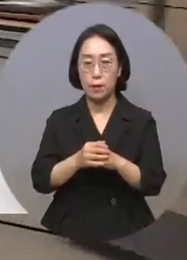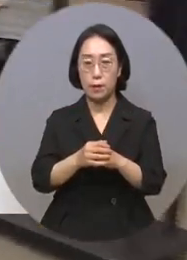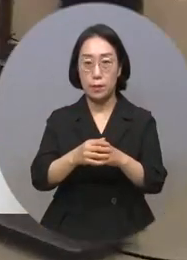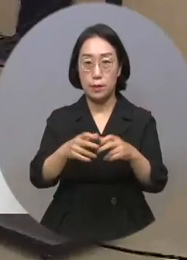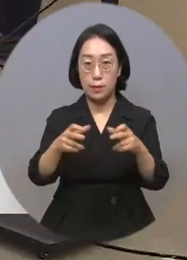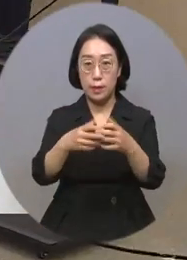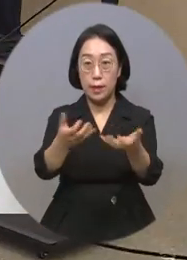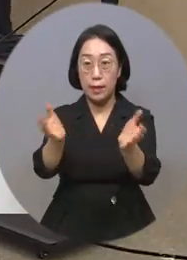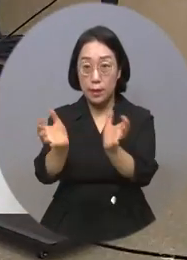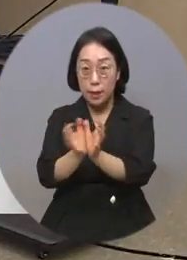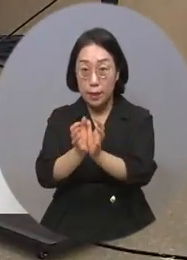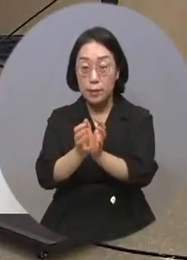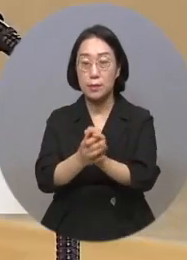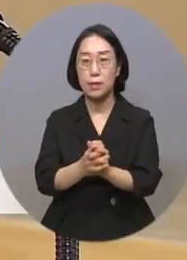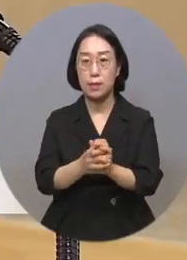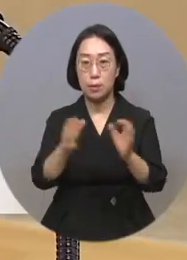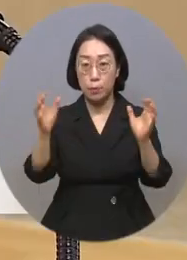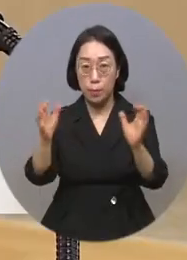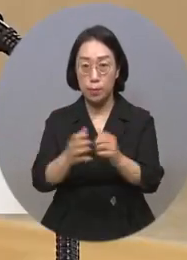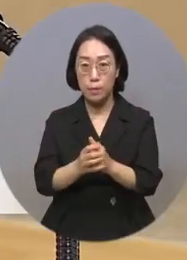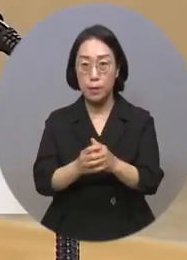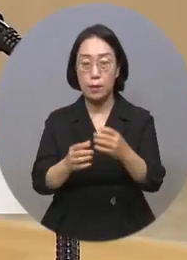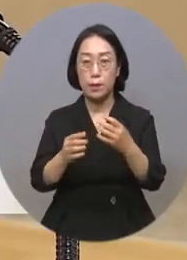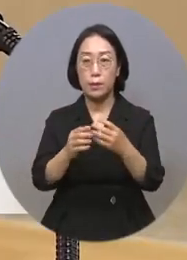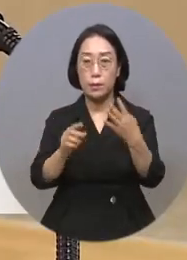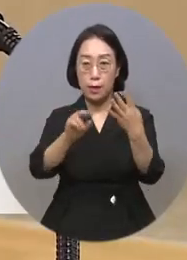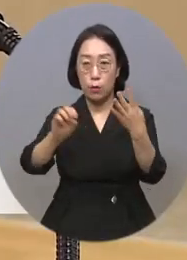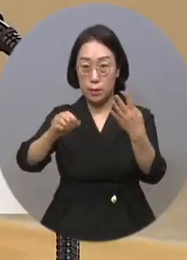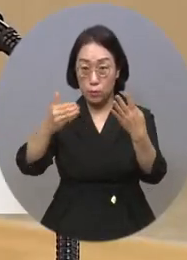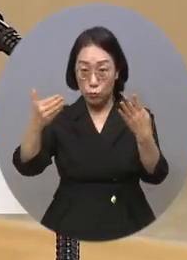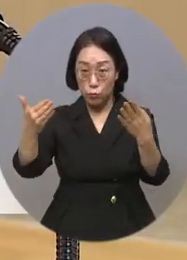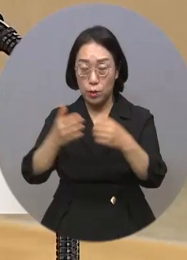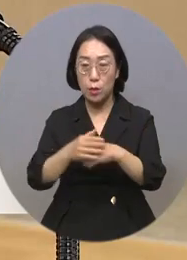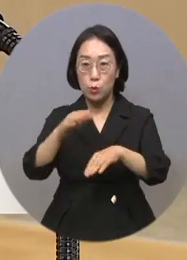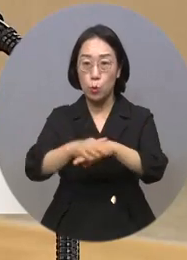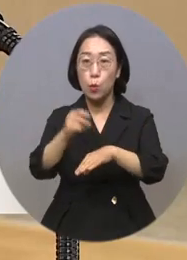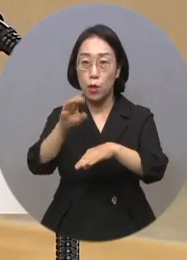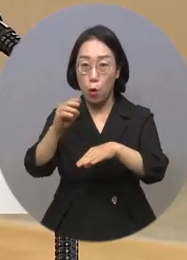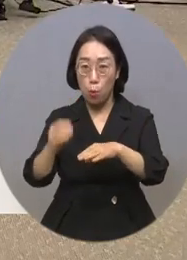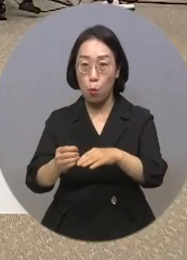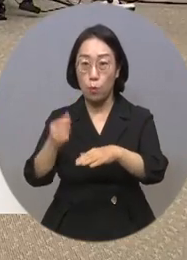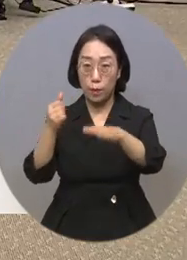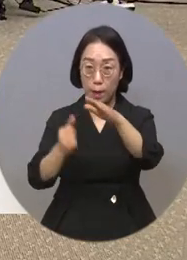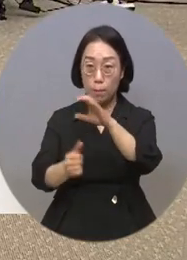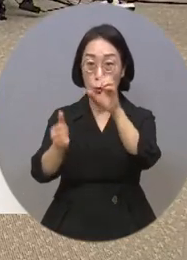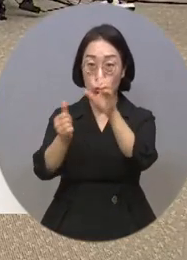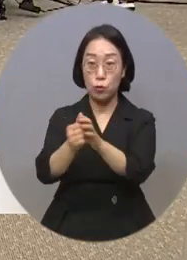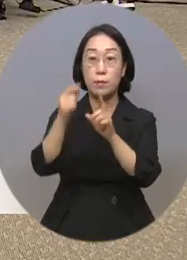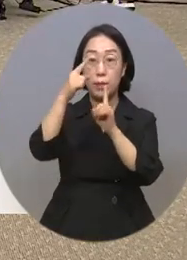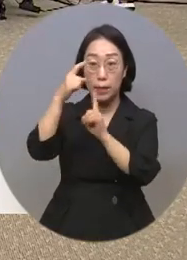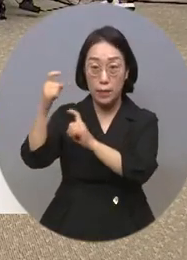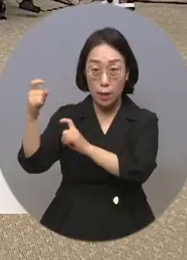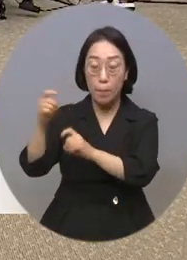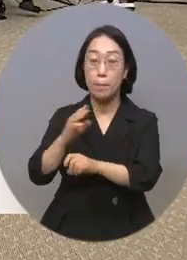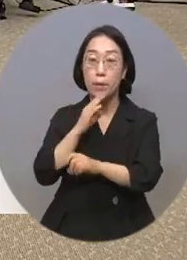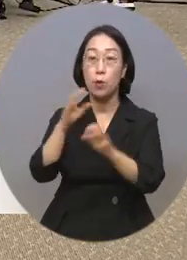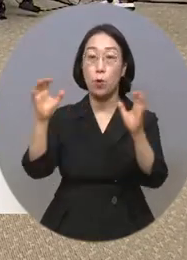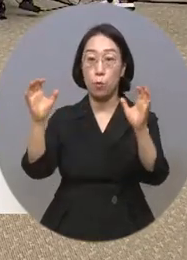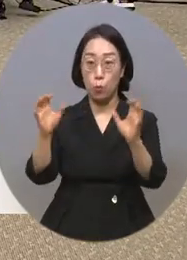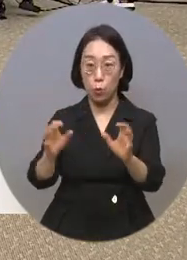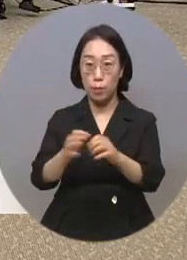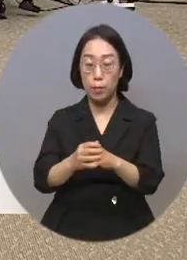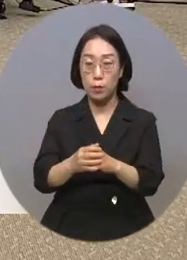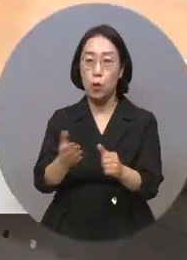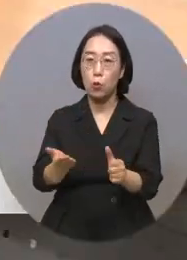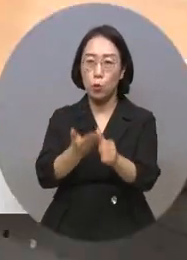한국장애인단체총연합회가 지난달 29일 제12대 손영호 상임 대표 취임을 기념하며 4차 산업형 장애인 인재